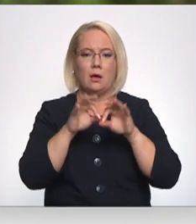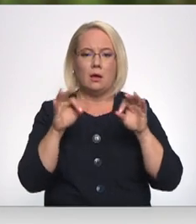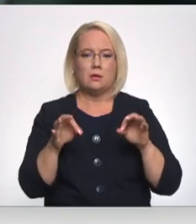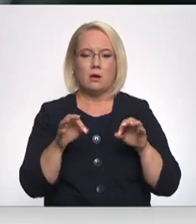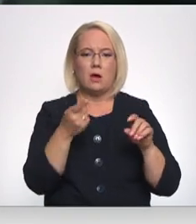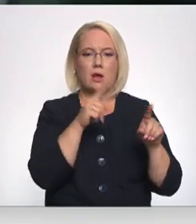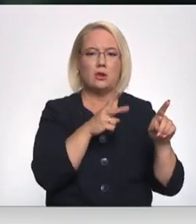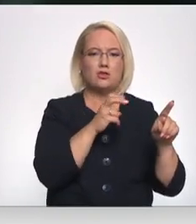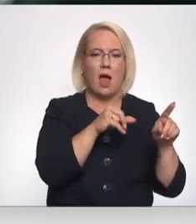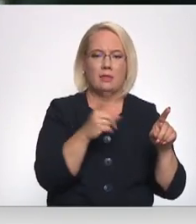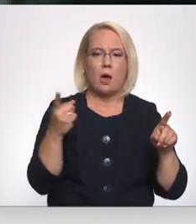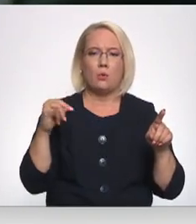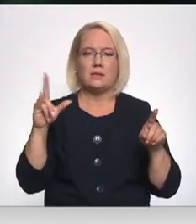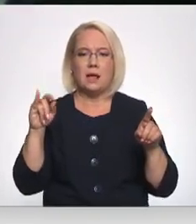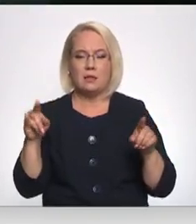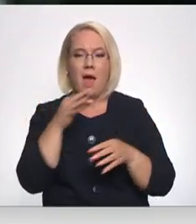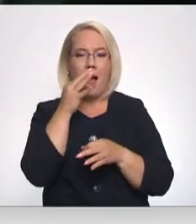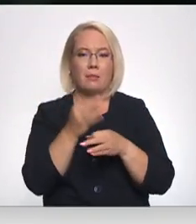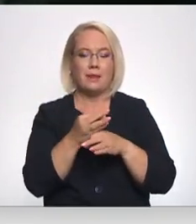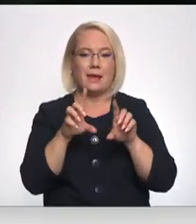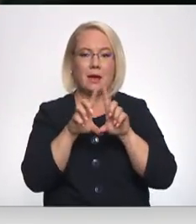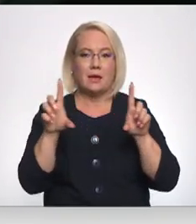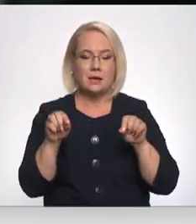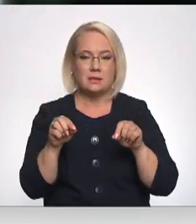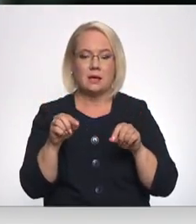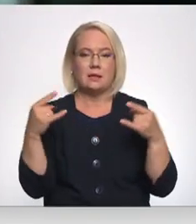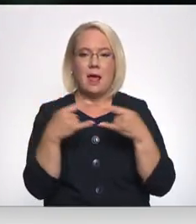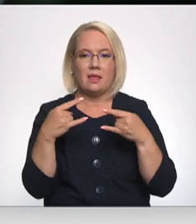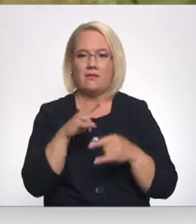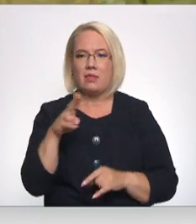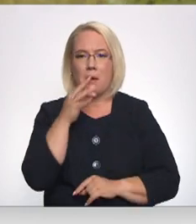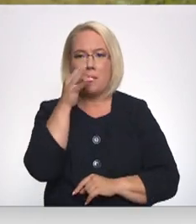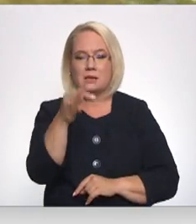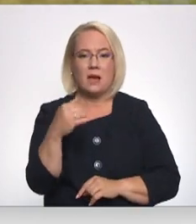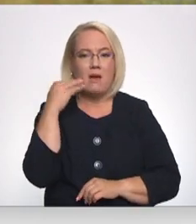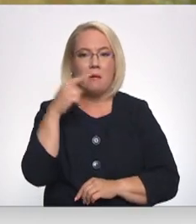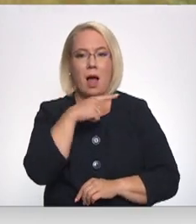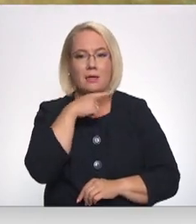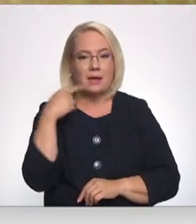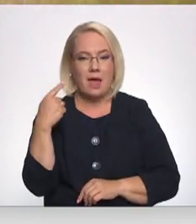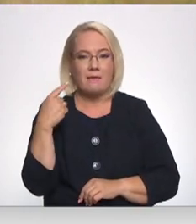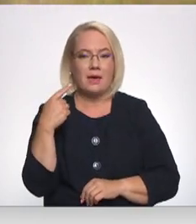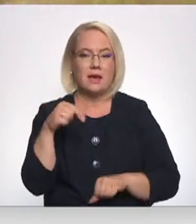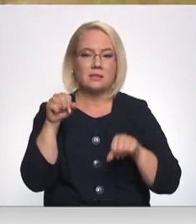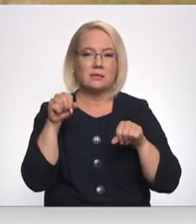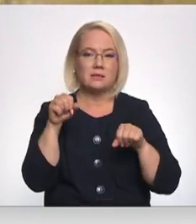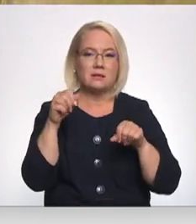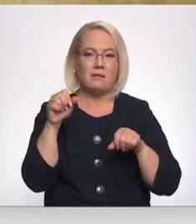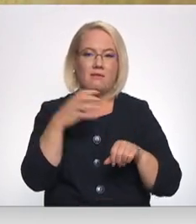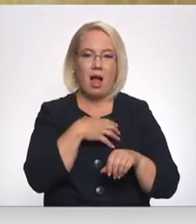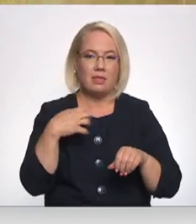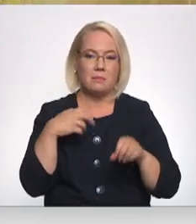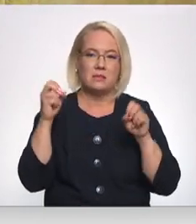Silinas RSN. Atbildīgās iestādes pagaidām RTV neatklāja, vai Baltkrievijas varas iestādes apzināti sūta bēgļus